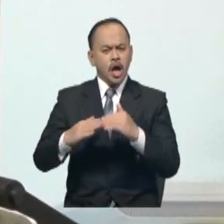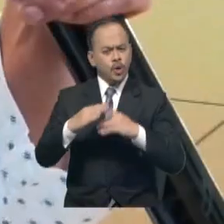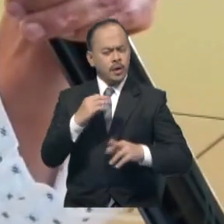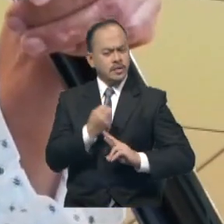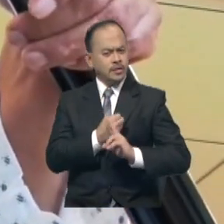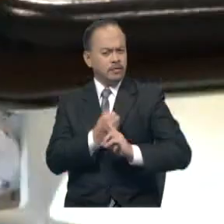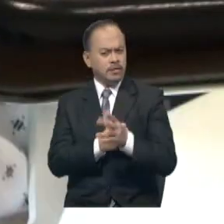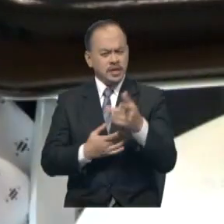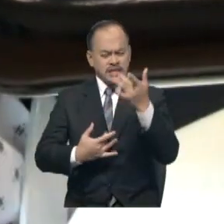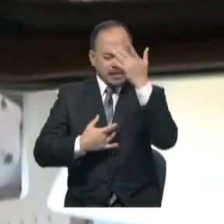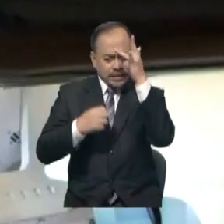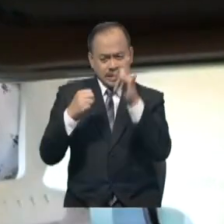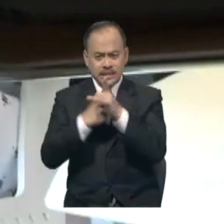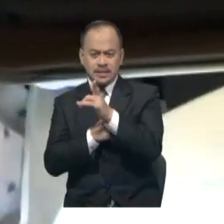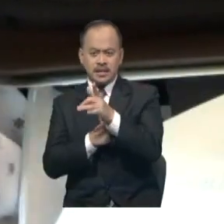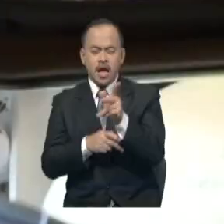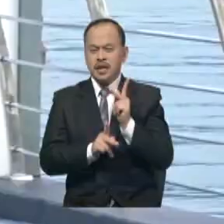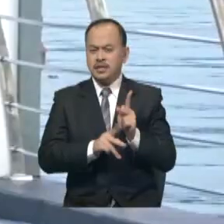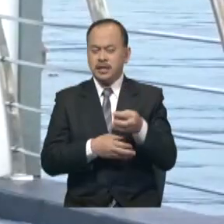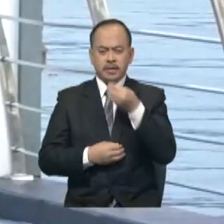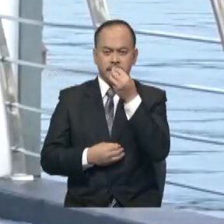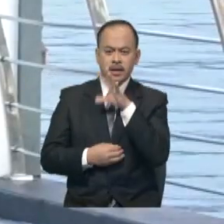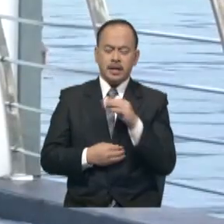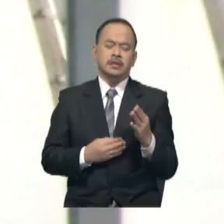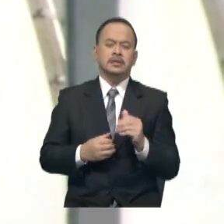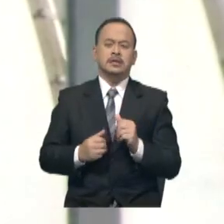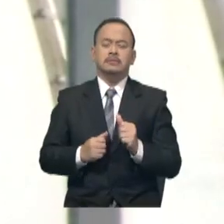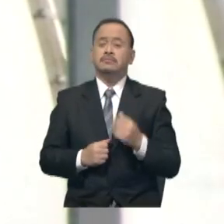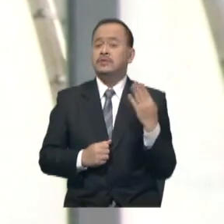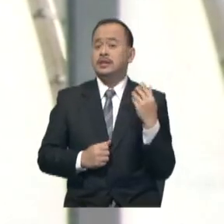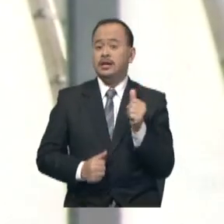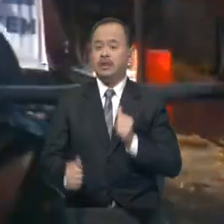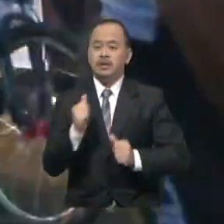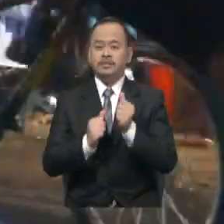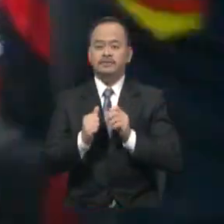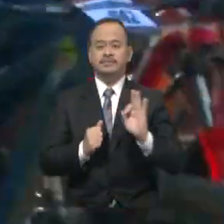Kurangkan risiko penyakit strok dengan menjaga pemakanan dan sentiasa aktif.